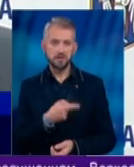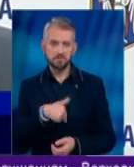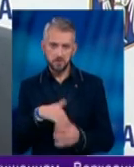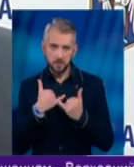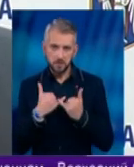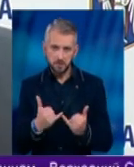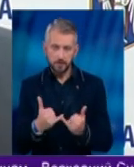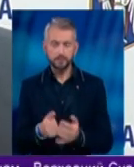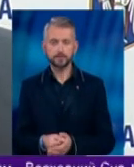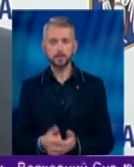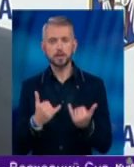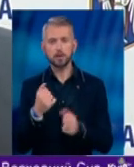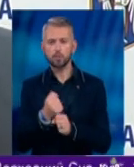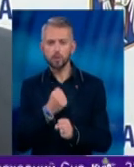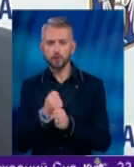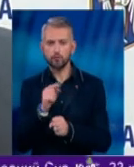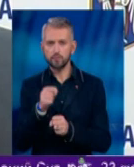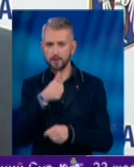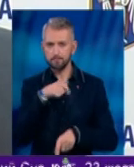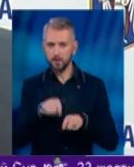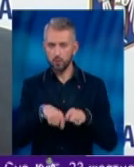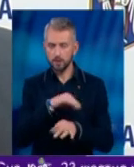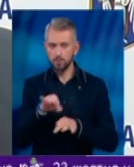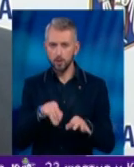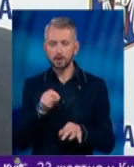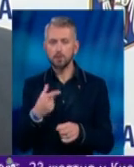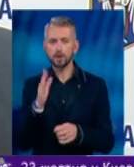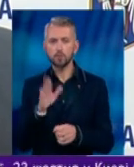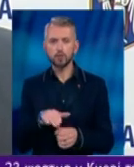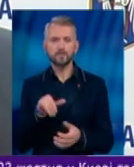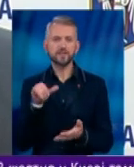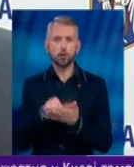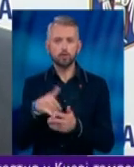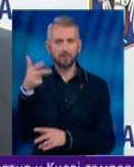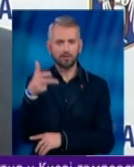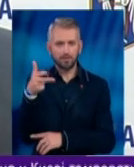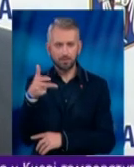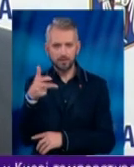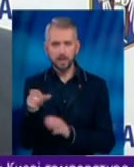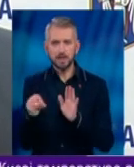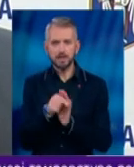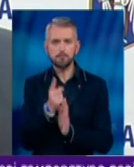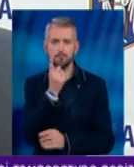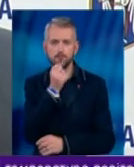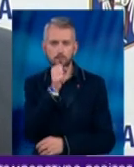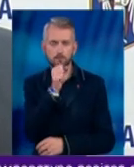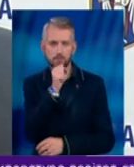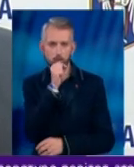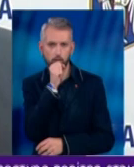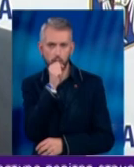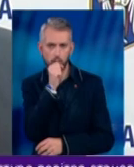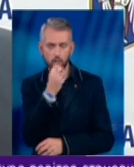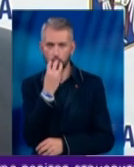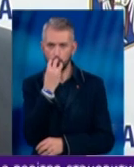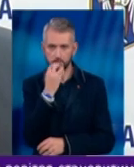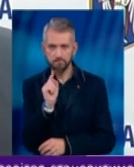зустріч, ми зараз пропрацюємо цей пілотний проєкт, там, де будуть встановлені камери відеоспостереження з мікрофоном, в тому числі, щоб батьки